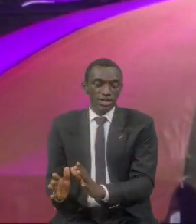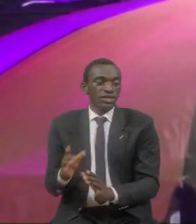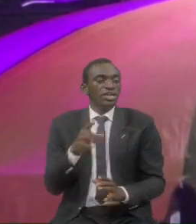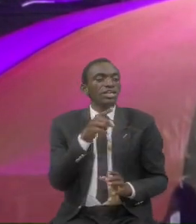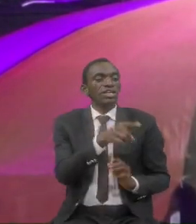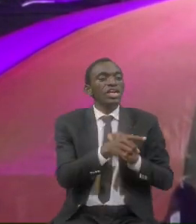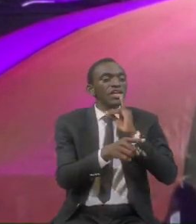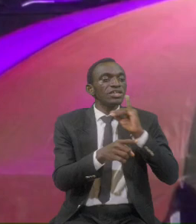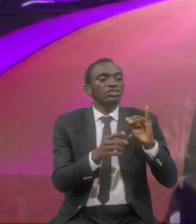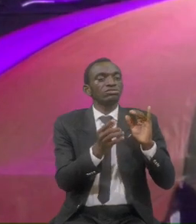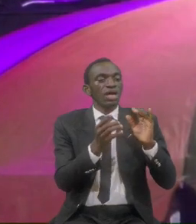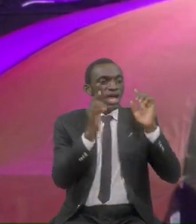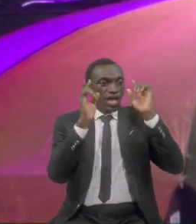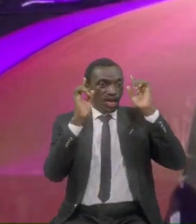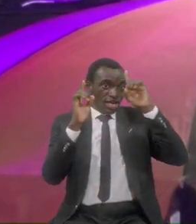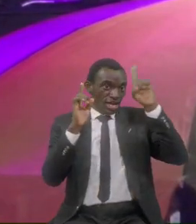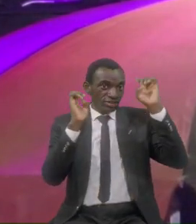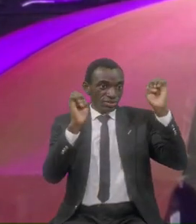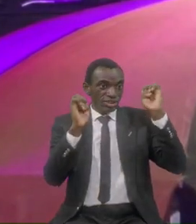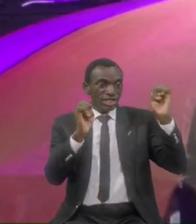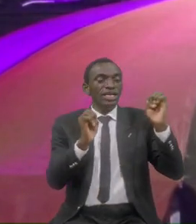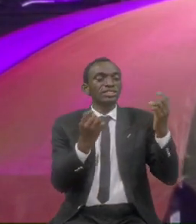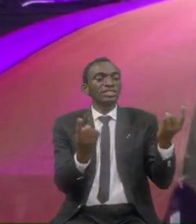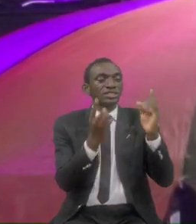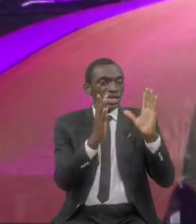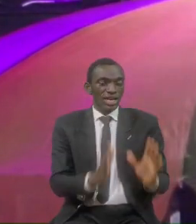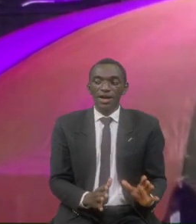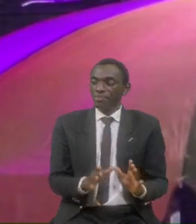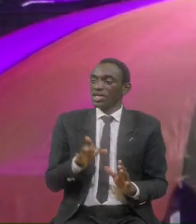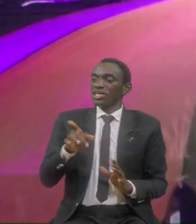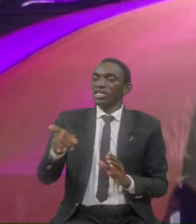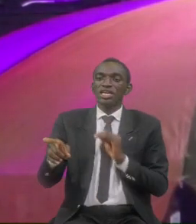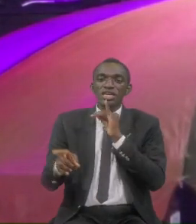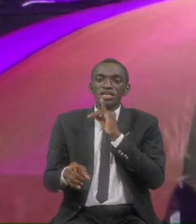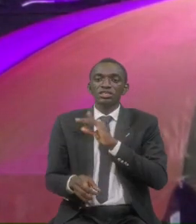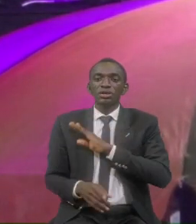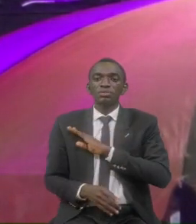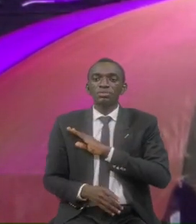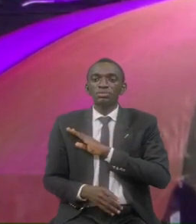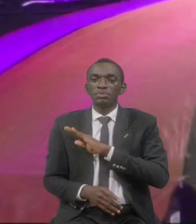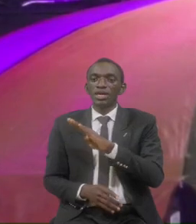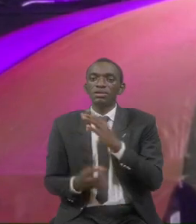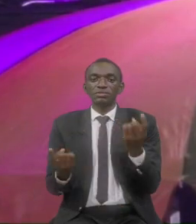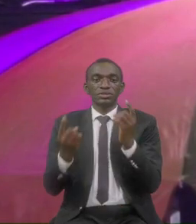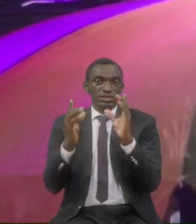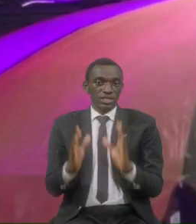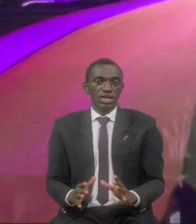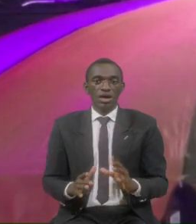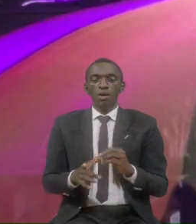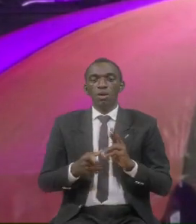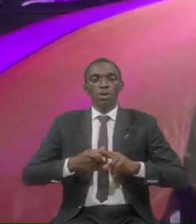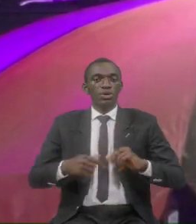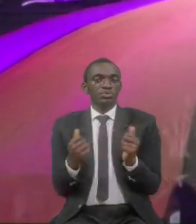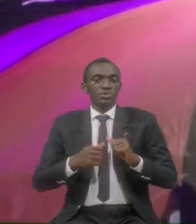sinner, kanang sala sa kaning pagkawala edukasyon. A great sinner. Ang pinakadako nga anyone on earth, maskin unsa og kinsa there's